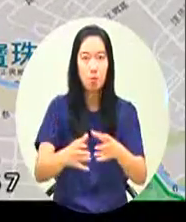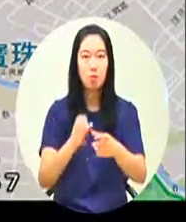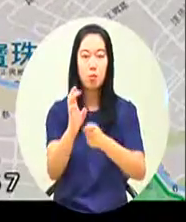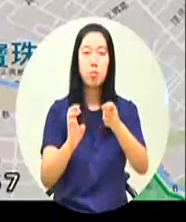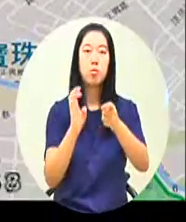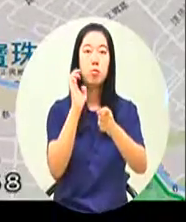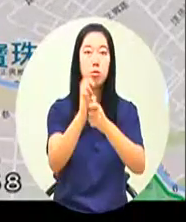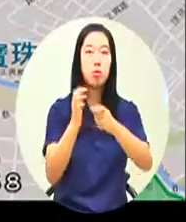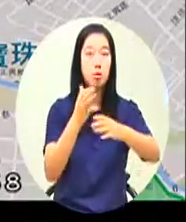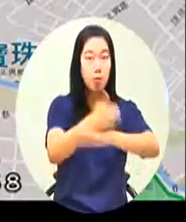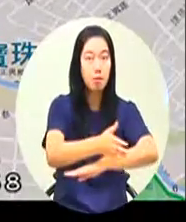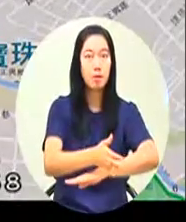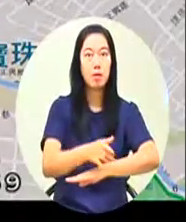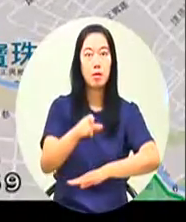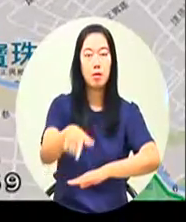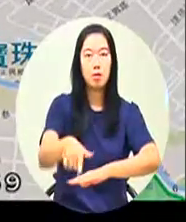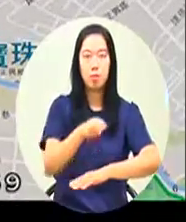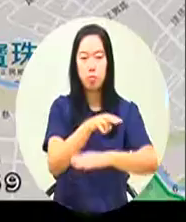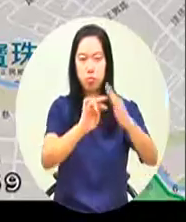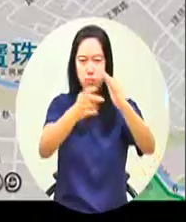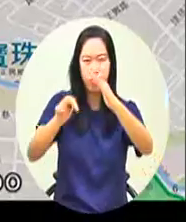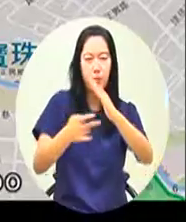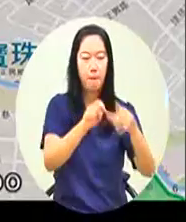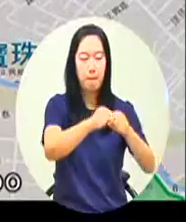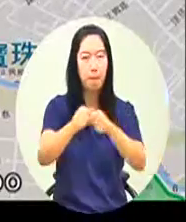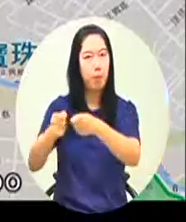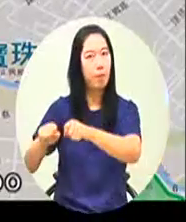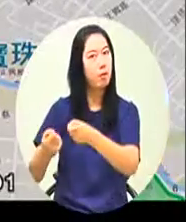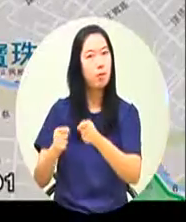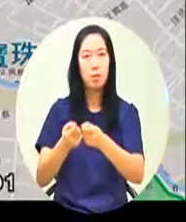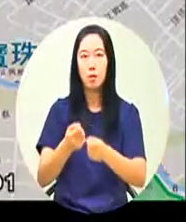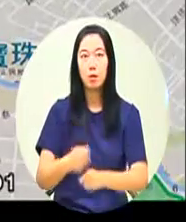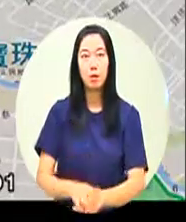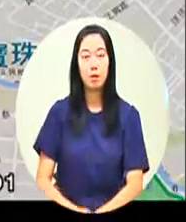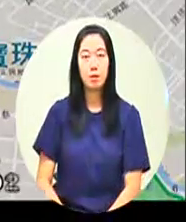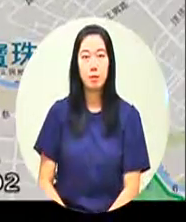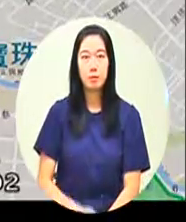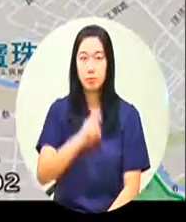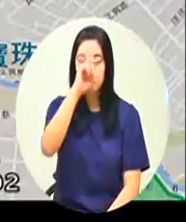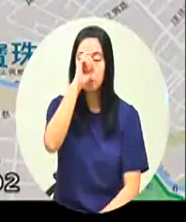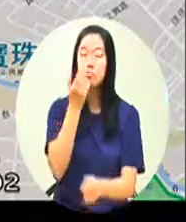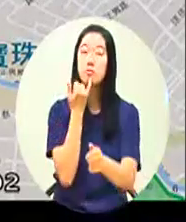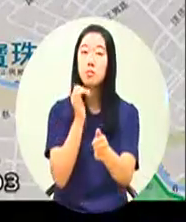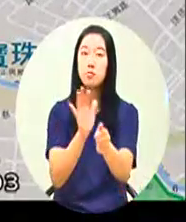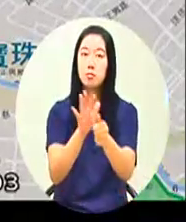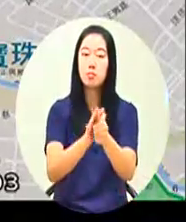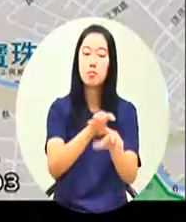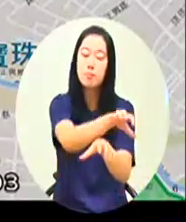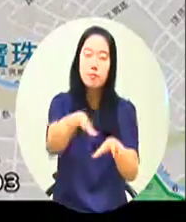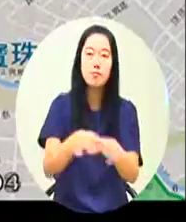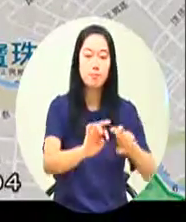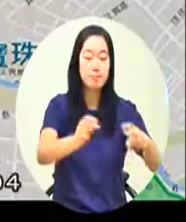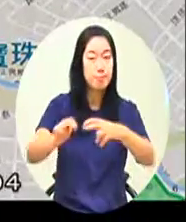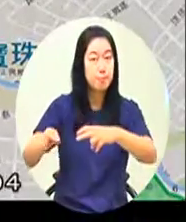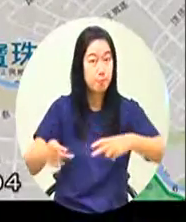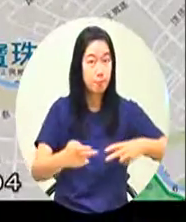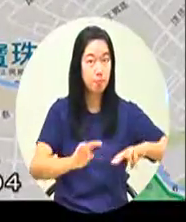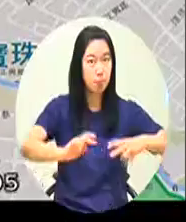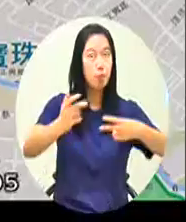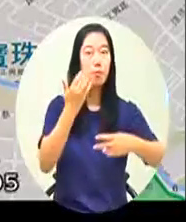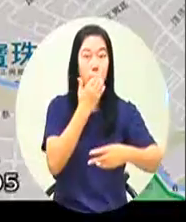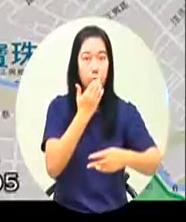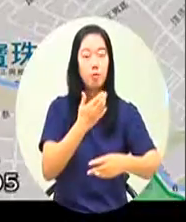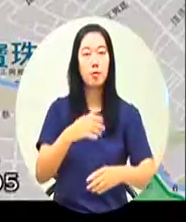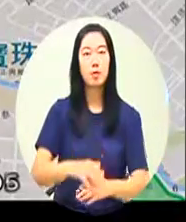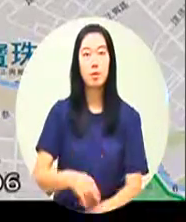早已不敷需求哈。那么为了当地的景观，我们交通、治水呢等通盘的考